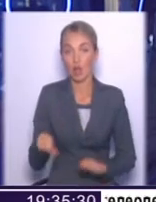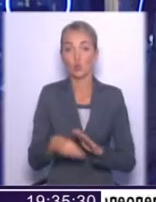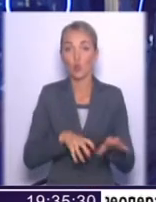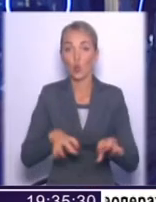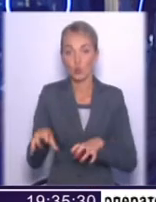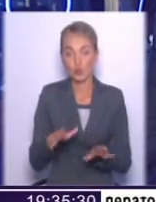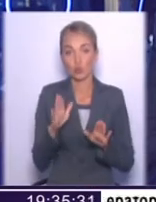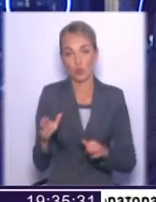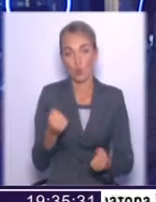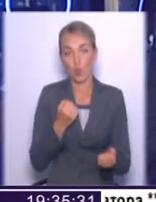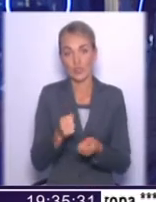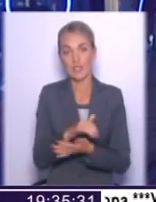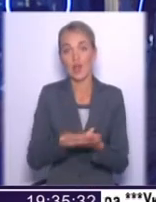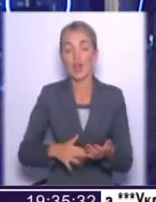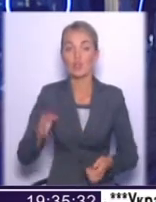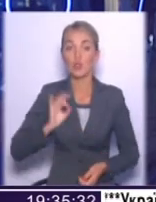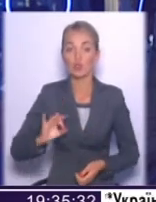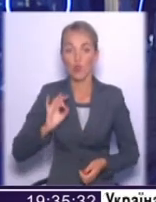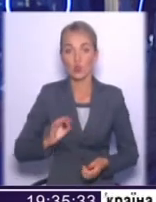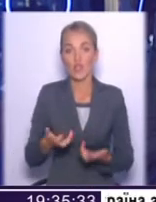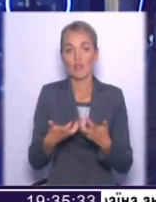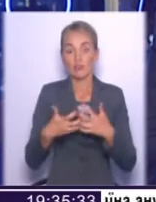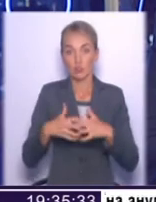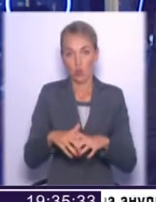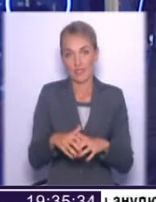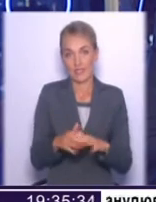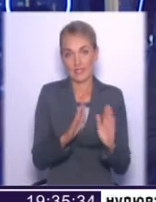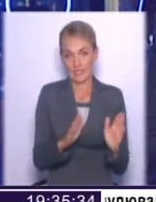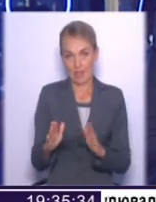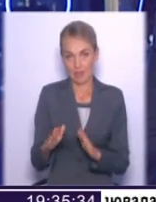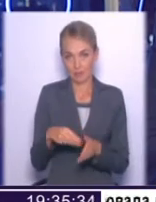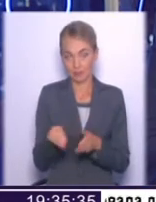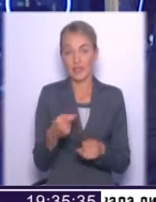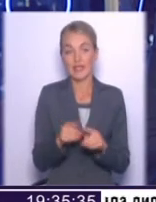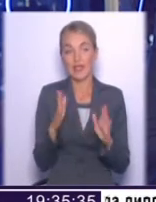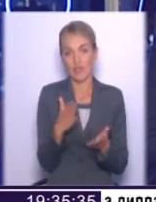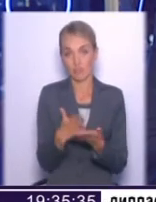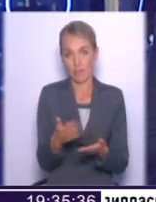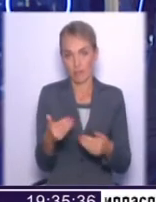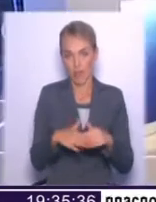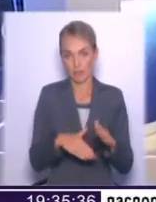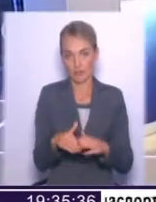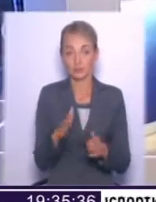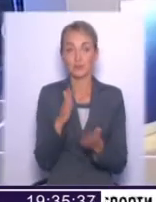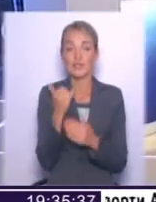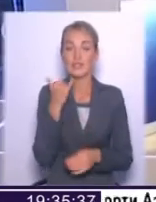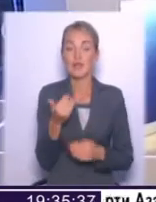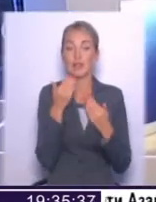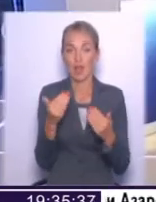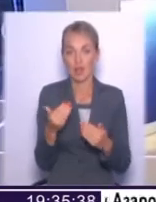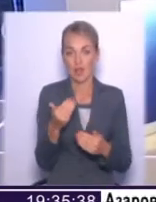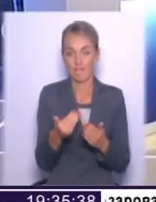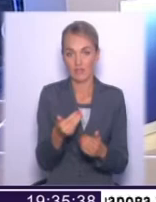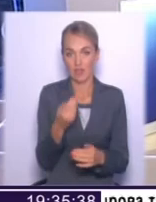будемо боротися далі, вже використовуючи автоматизовані системи ризик-менеджменту. Тому це вже є практика. Слухаємо запитання від глядачів. Добрий